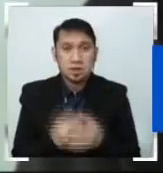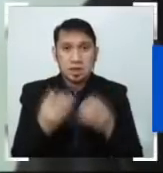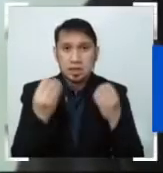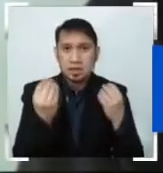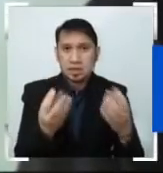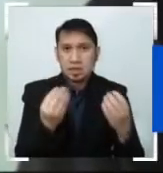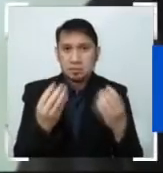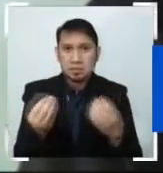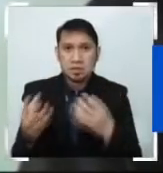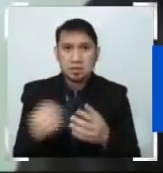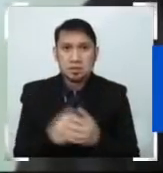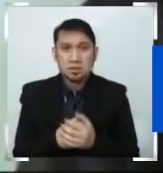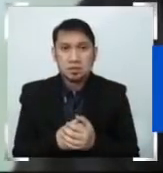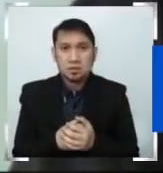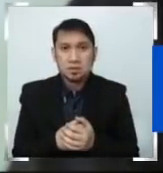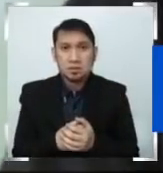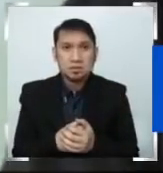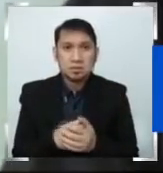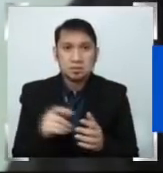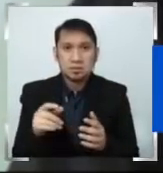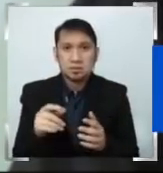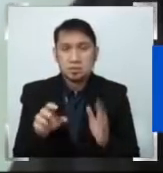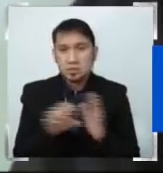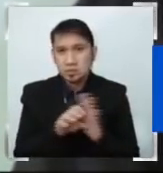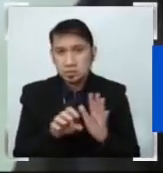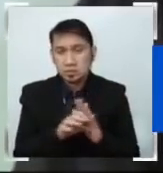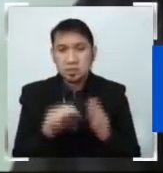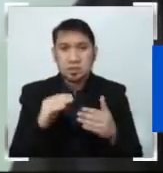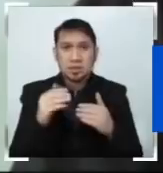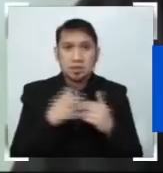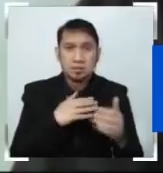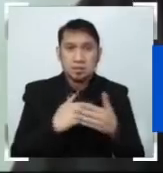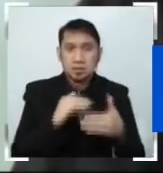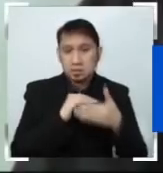yung tipong kahit na mag-block ka ng mga numbers,